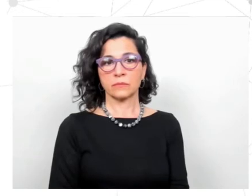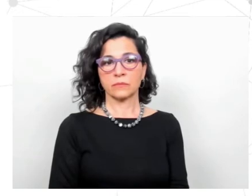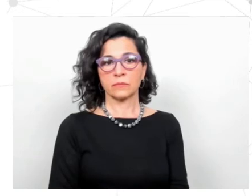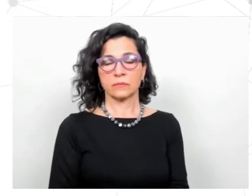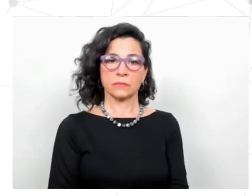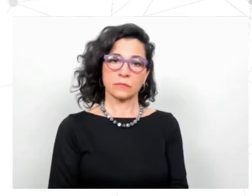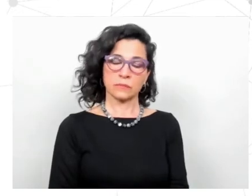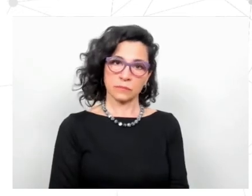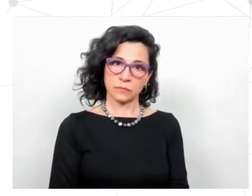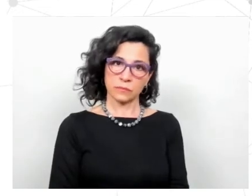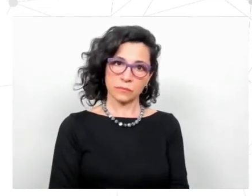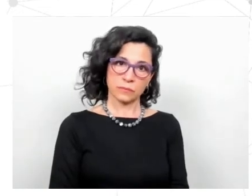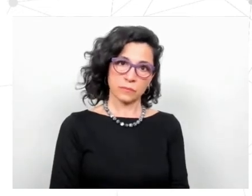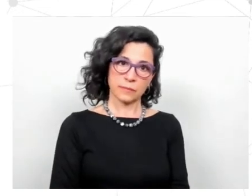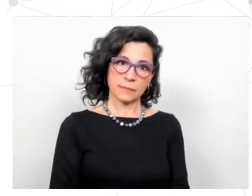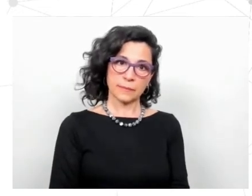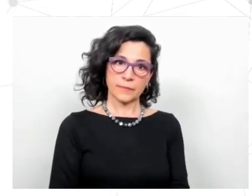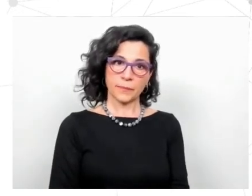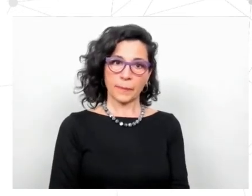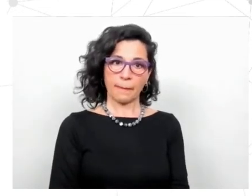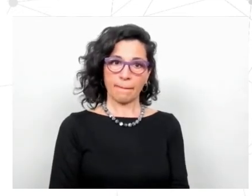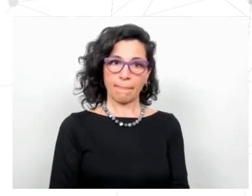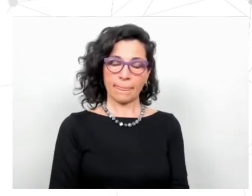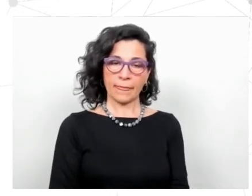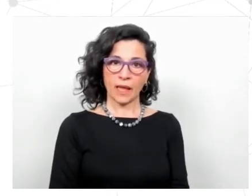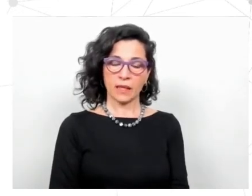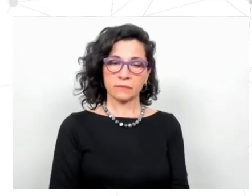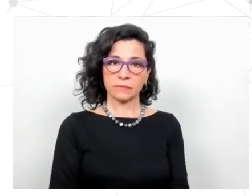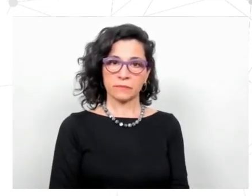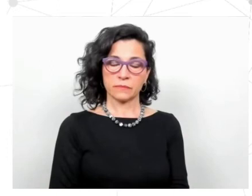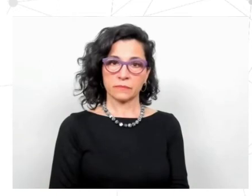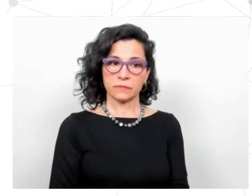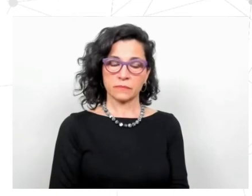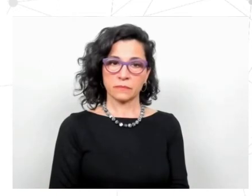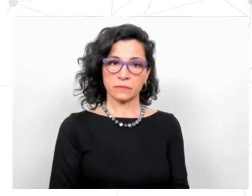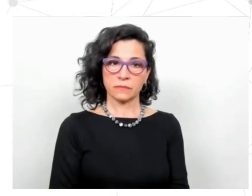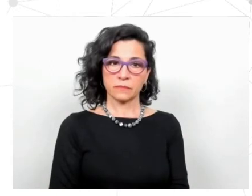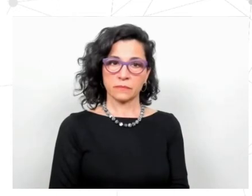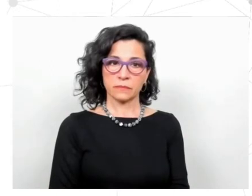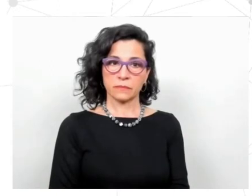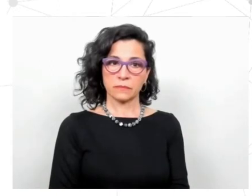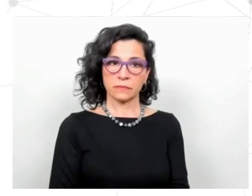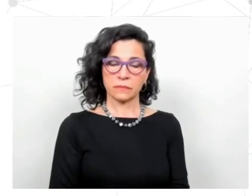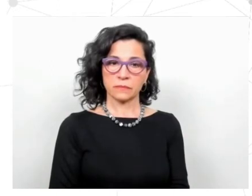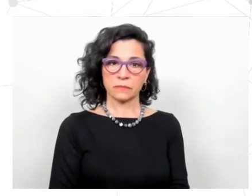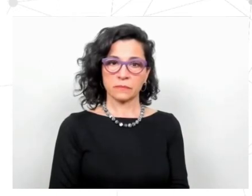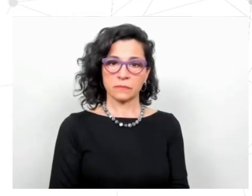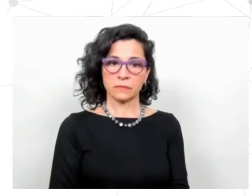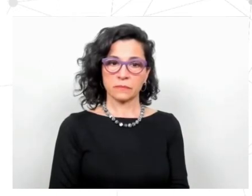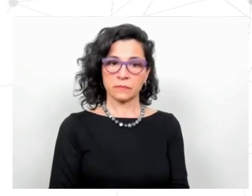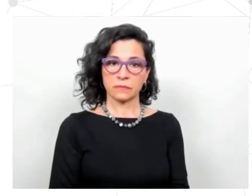great news is that there's a lot of investment in innovation, so we will see a lot coming in the coming